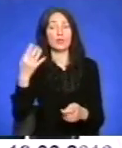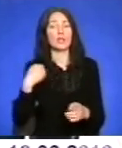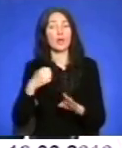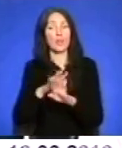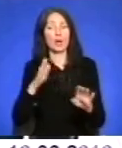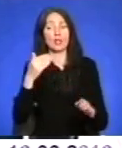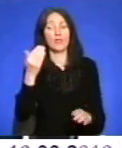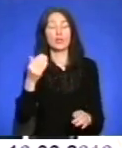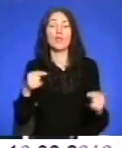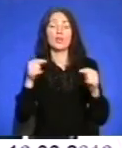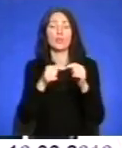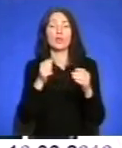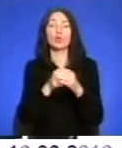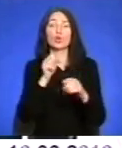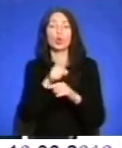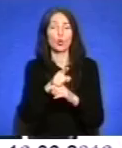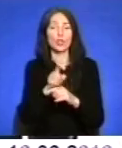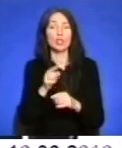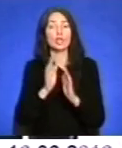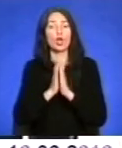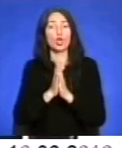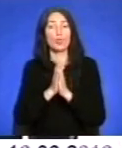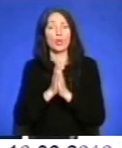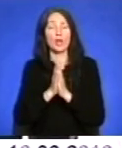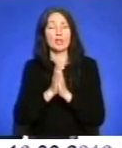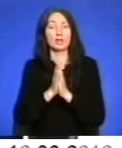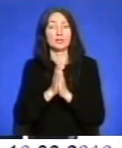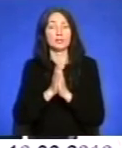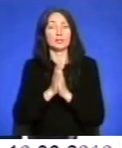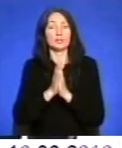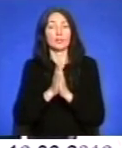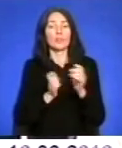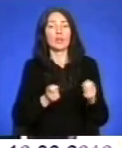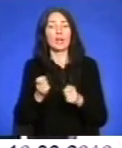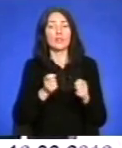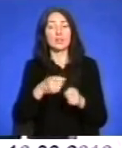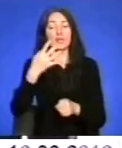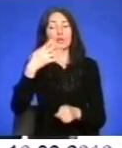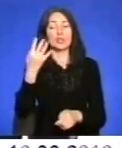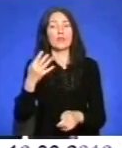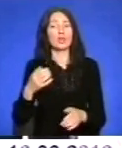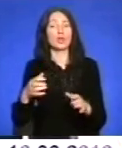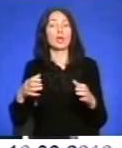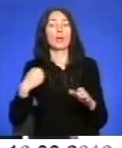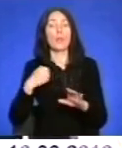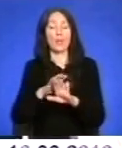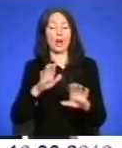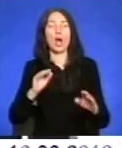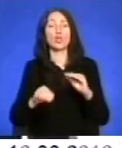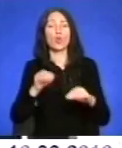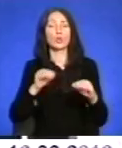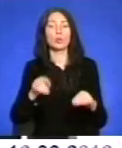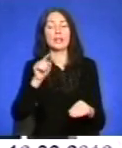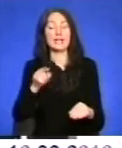до доручення чи клопотання керівництва 44-ї бригади укомплектовують